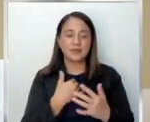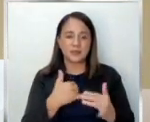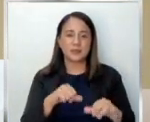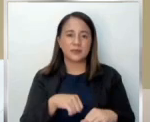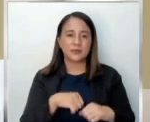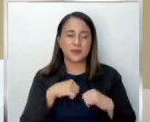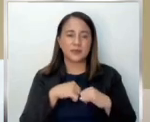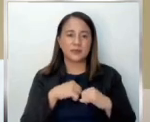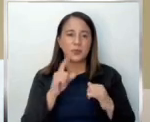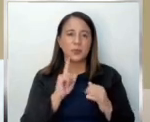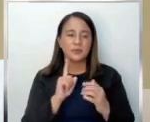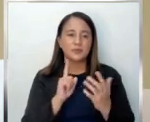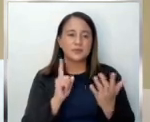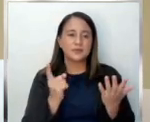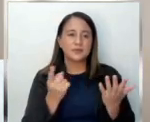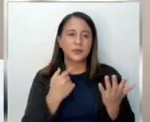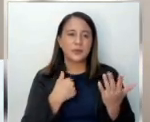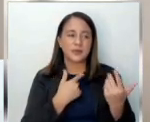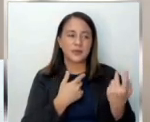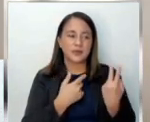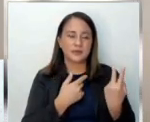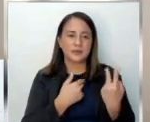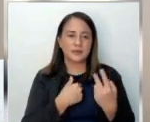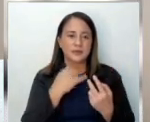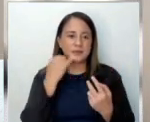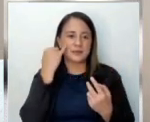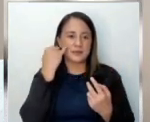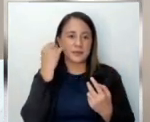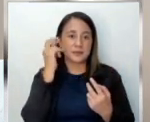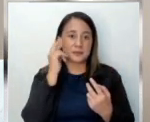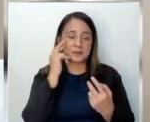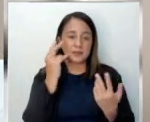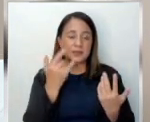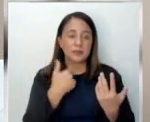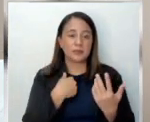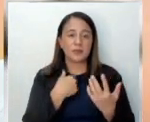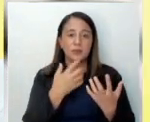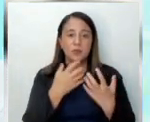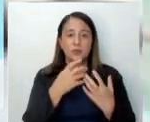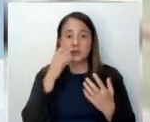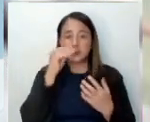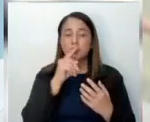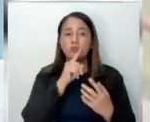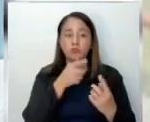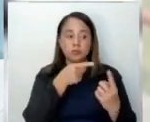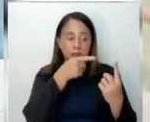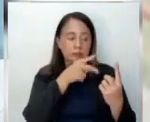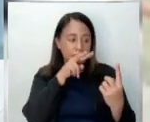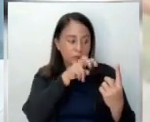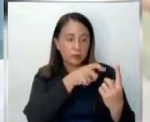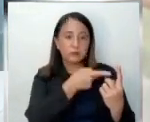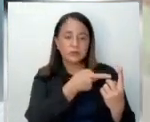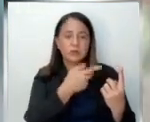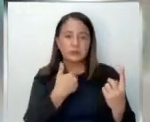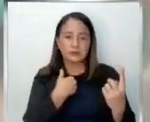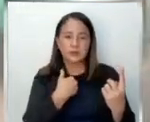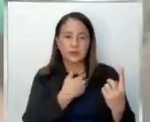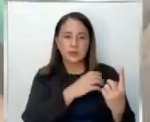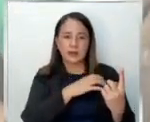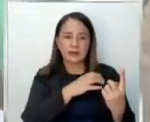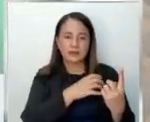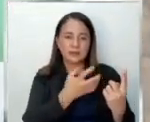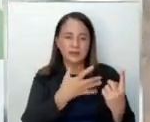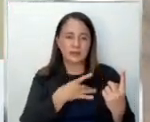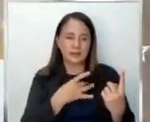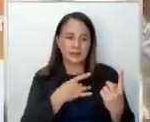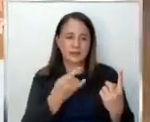yung meron sa amin ni Jerry. Yung hinahanap ko ngayon sa lalaki, nakita ko talaga kay Jerry. Kung ready na for love si Rabia